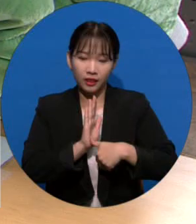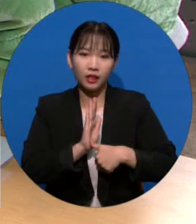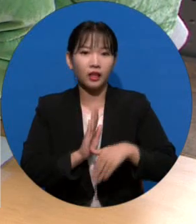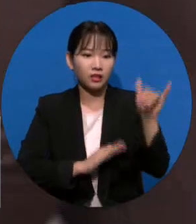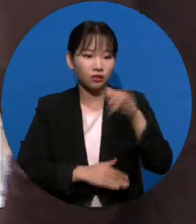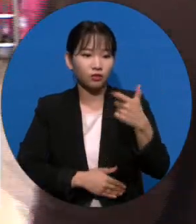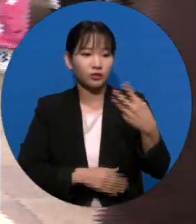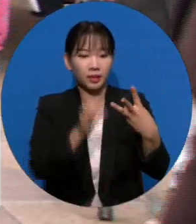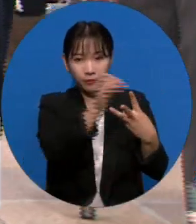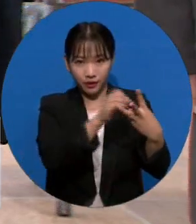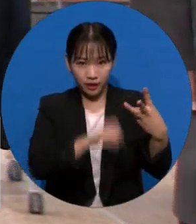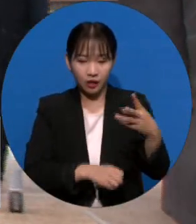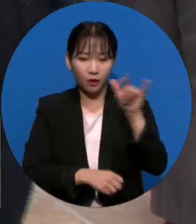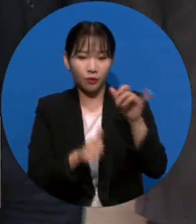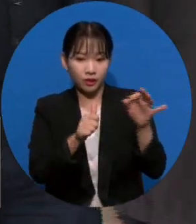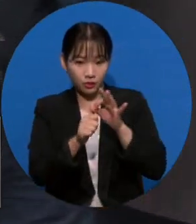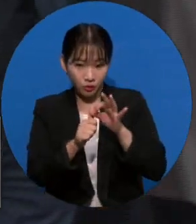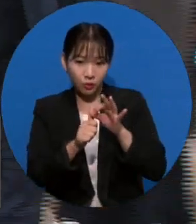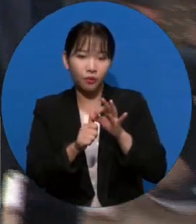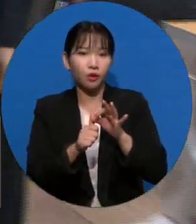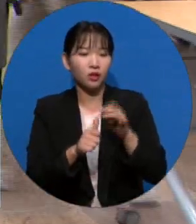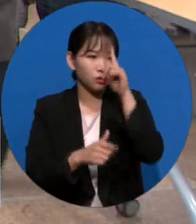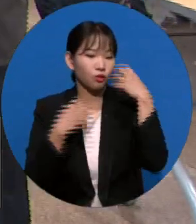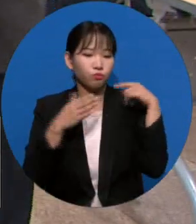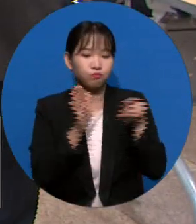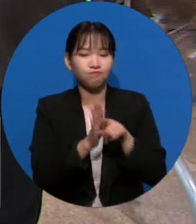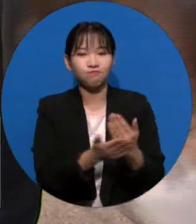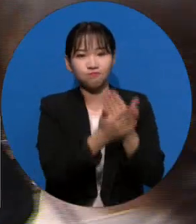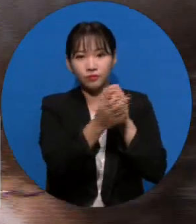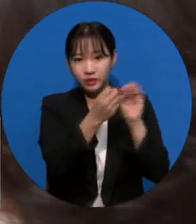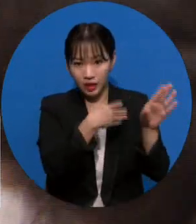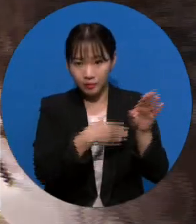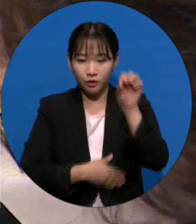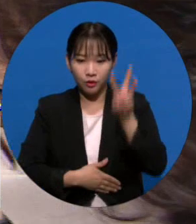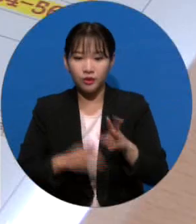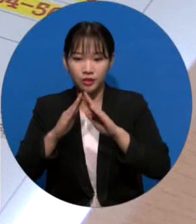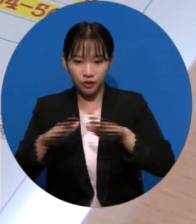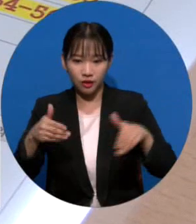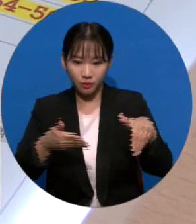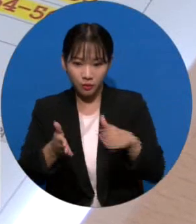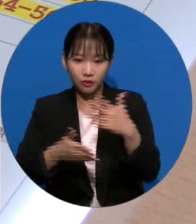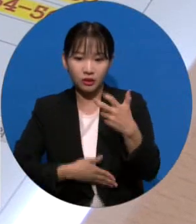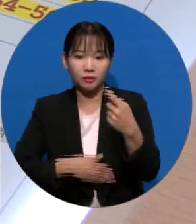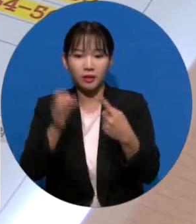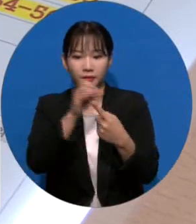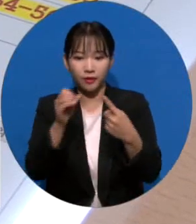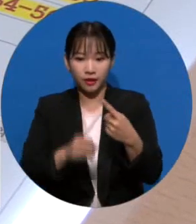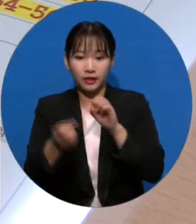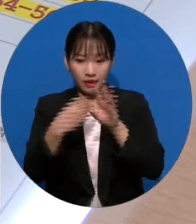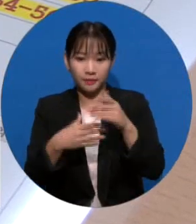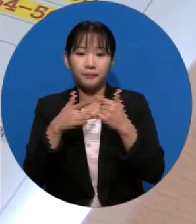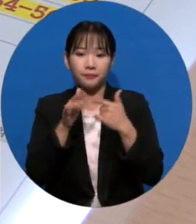전국 63%가 지원금이 정부 신뢰도가 증가했다고 답했고, 광주와 전라 지역은 71%로